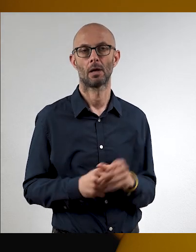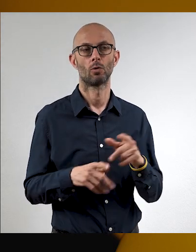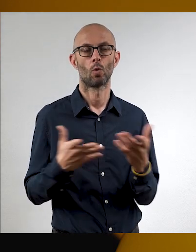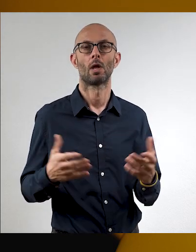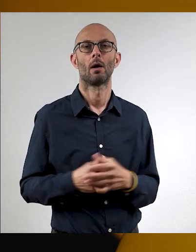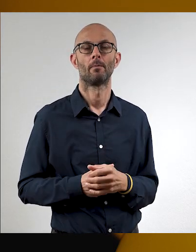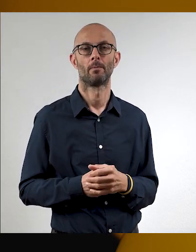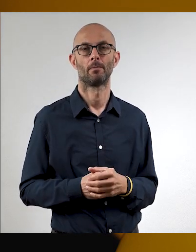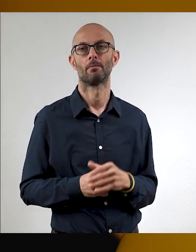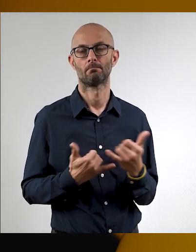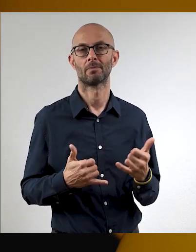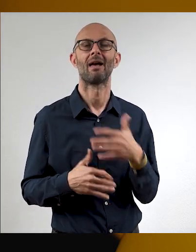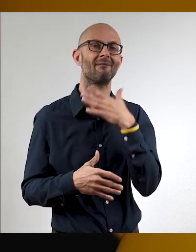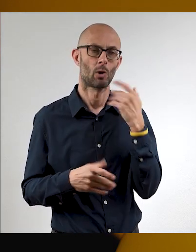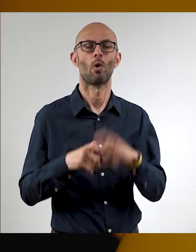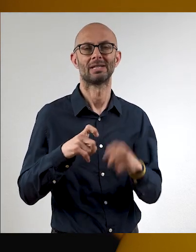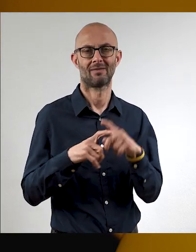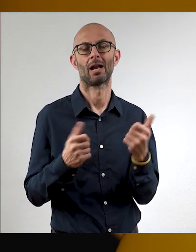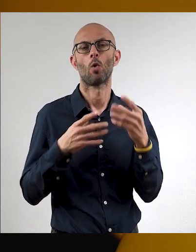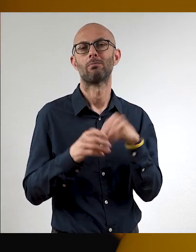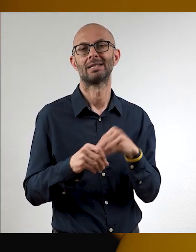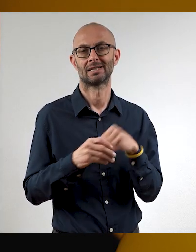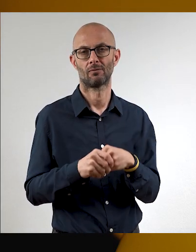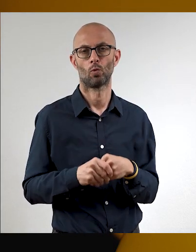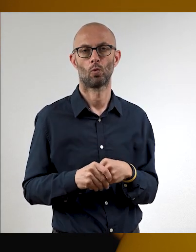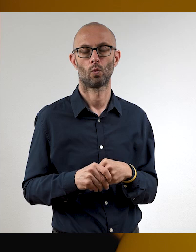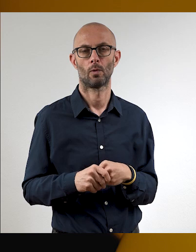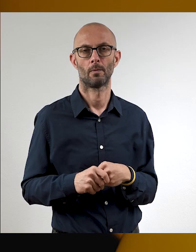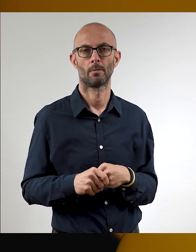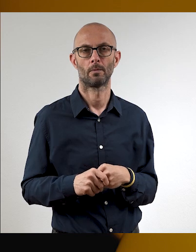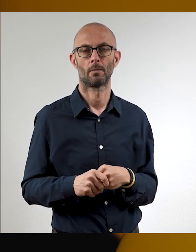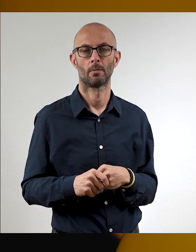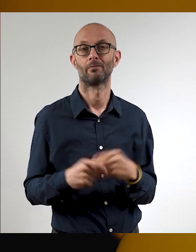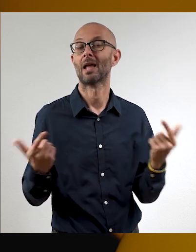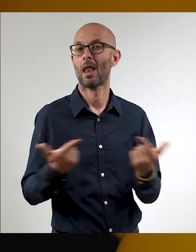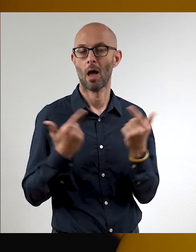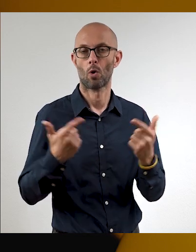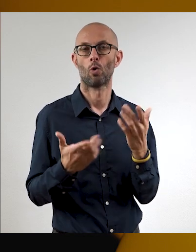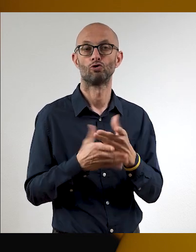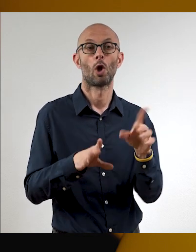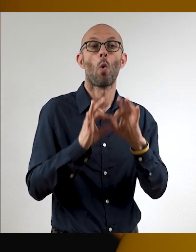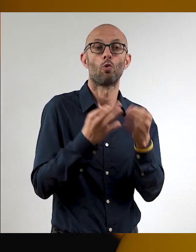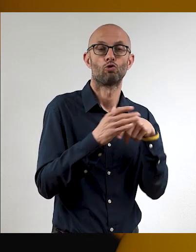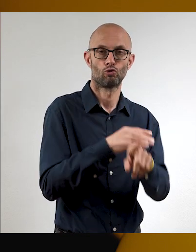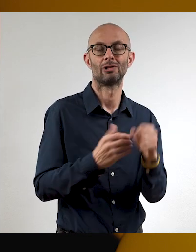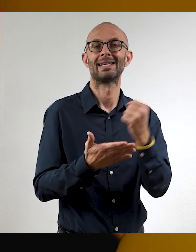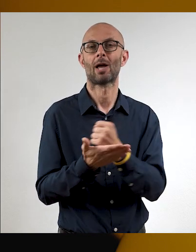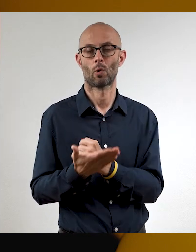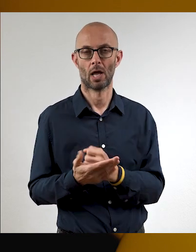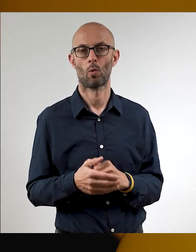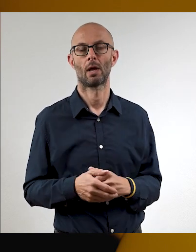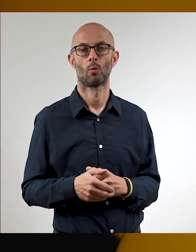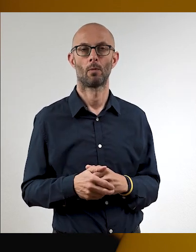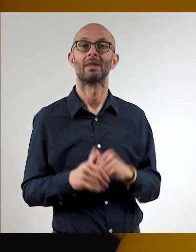da, ja, veliko stvari v bistvu je lahko že v družini zagotavljamo,